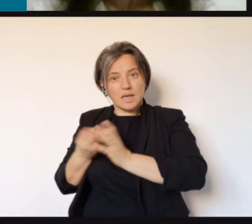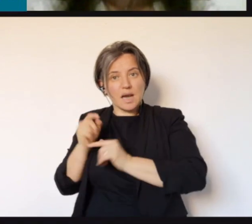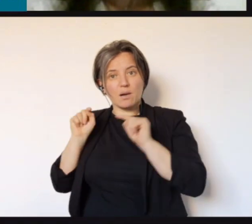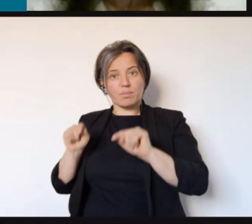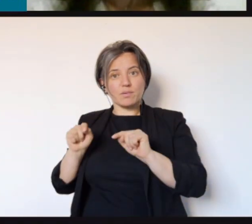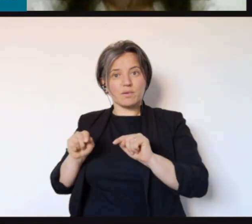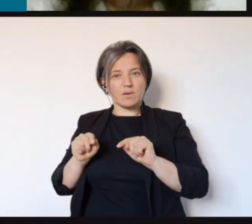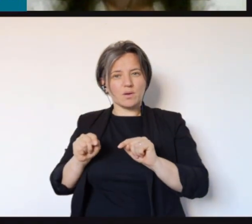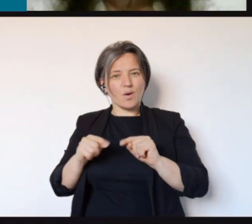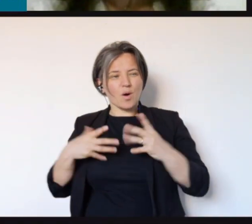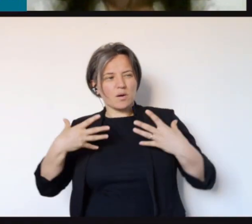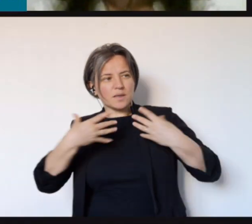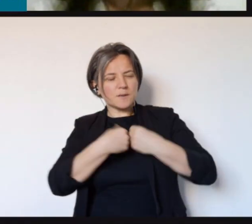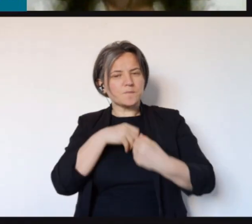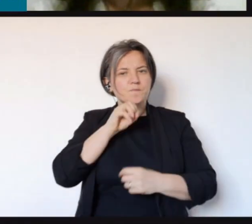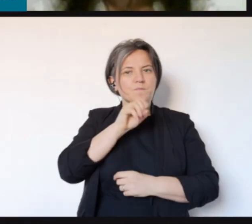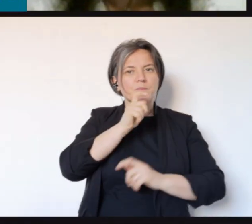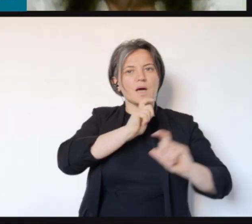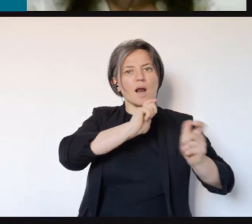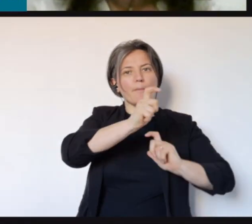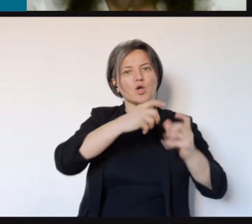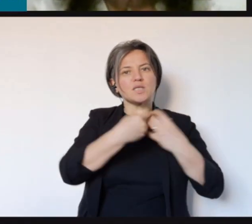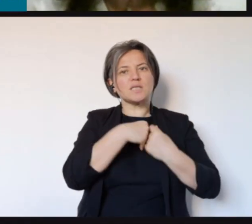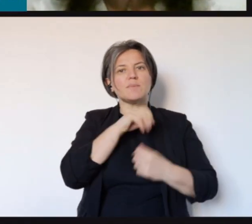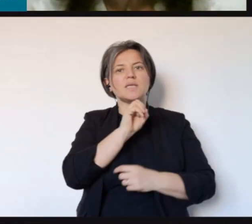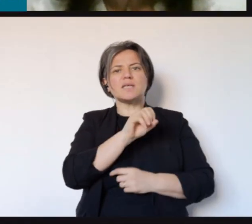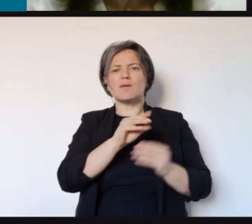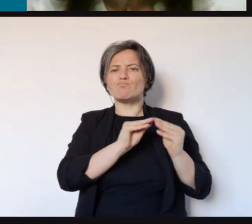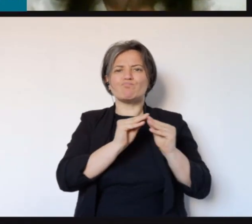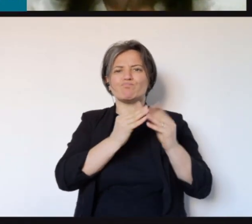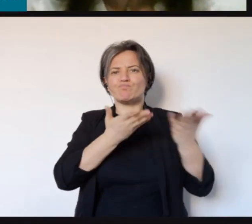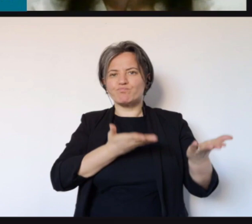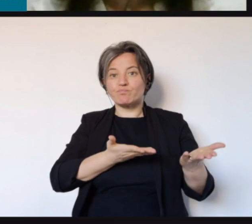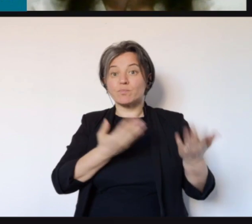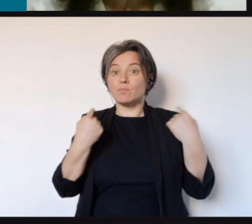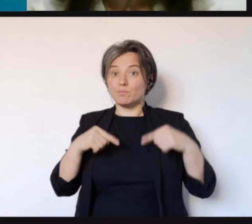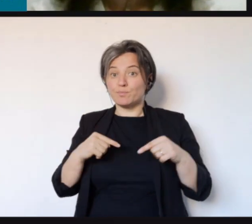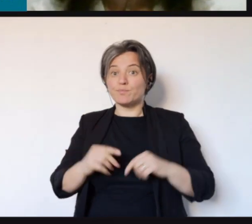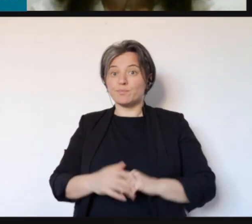nella complicità rispetto all'insegnante,